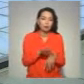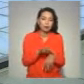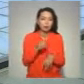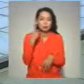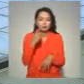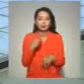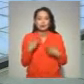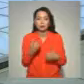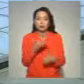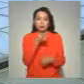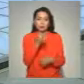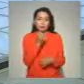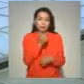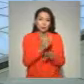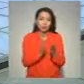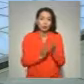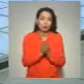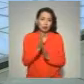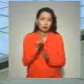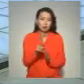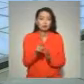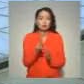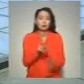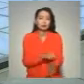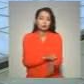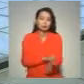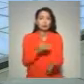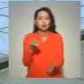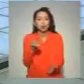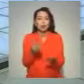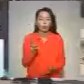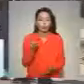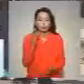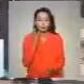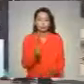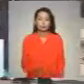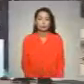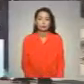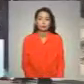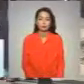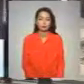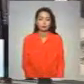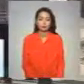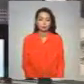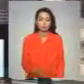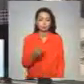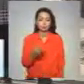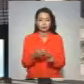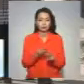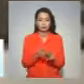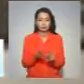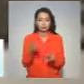выбрал иглу, соль или порошок? Репортаж моей коллеги Раисы Моргуновой. Худоба, расширенные зрачки,